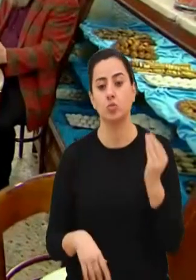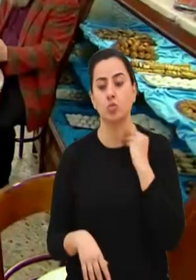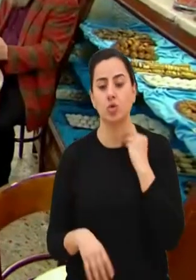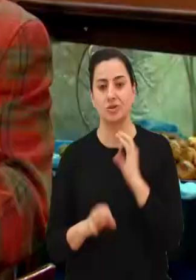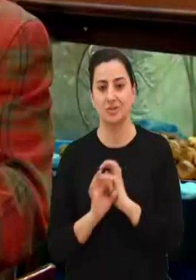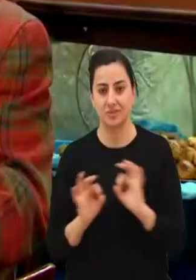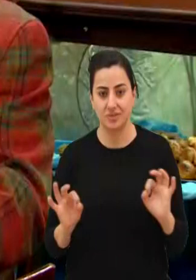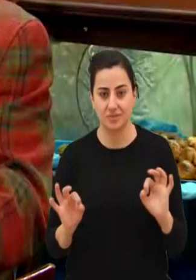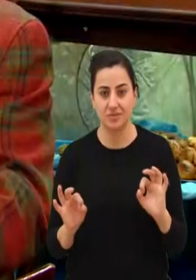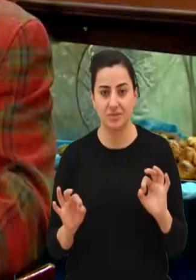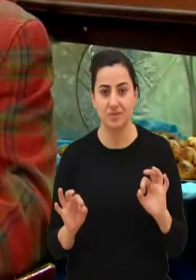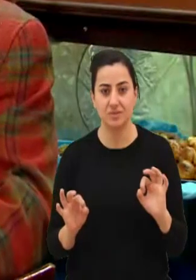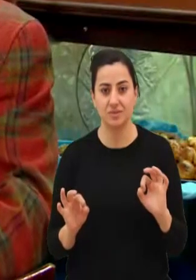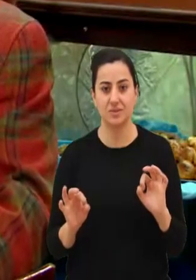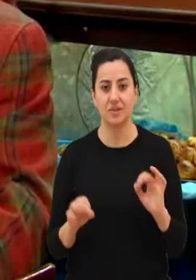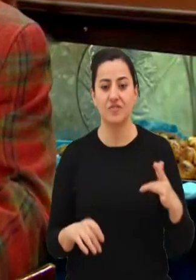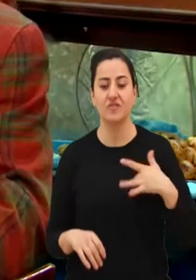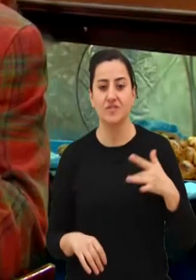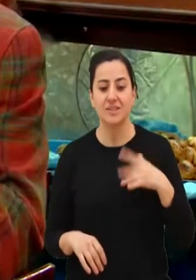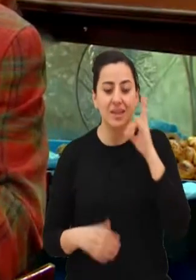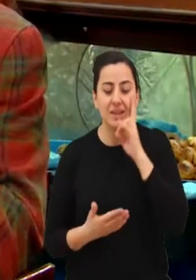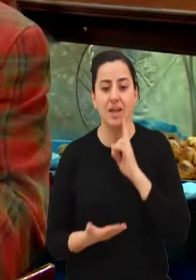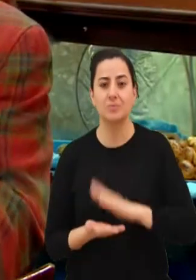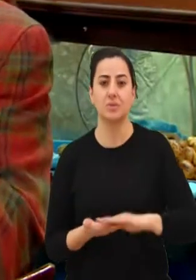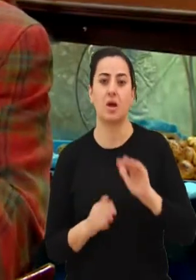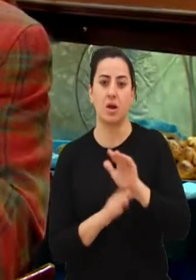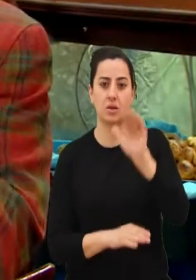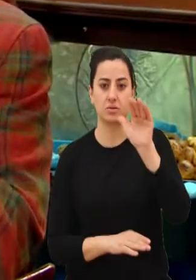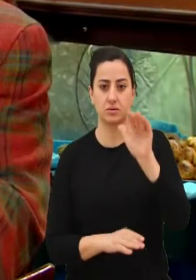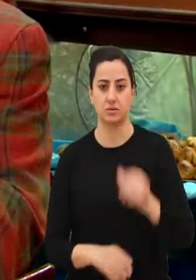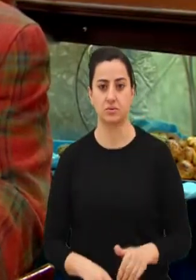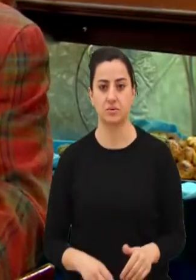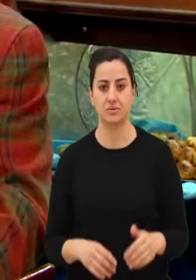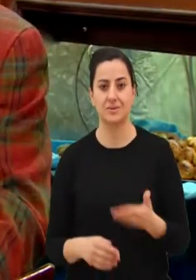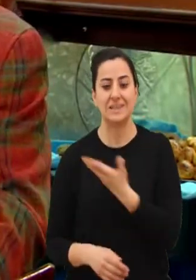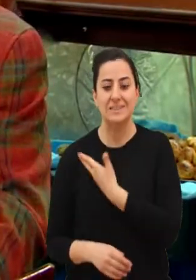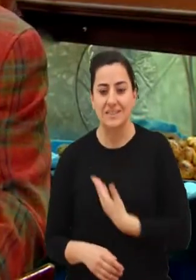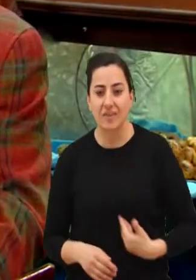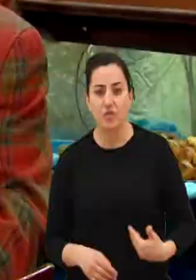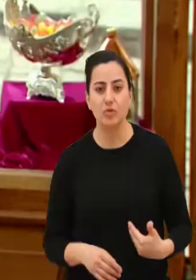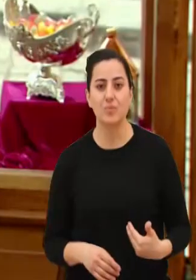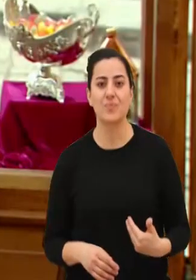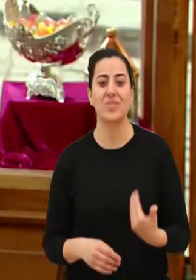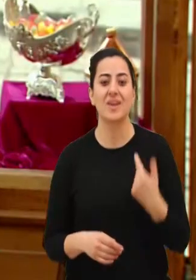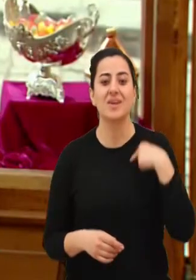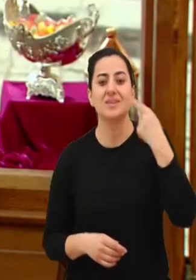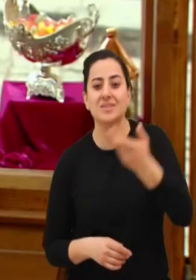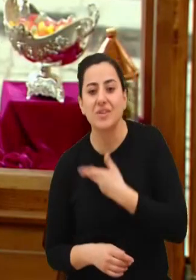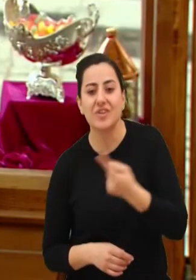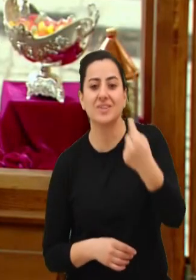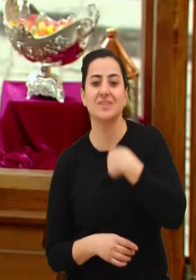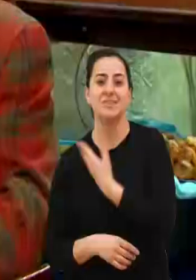Borçsuz olmak, vicdanı temiz yaşamak, sevmek,